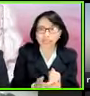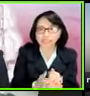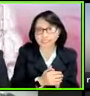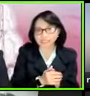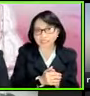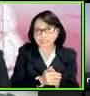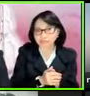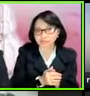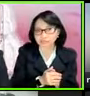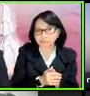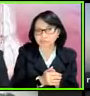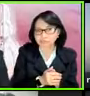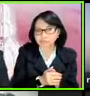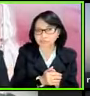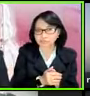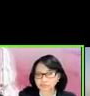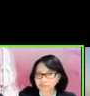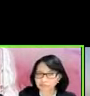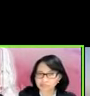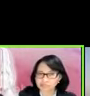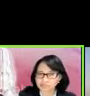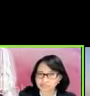memberitakan Injil